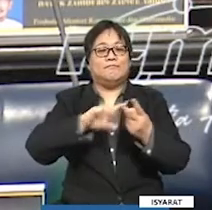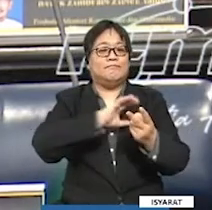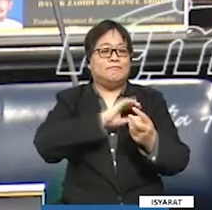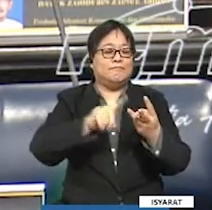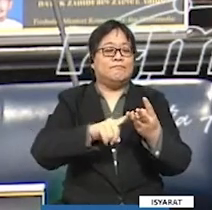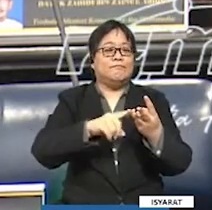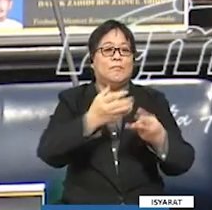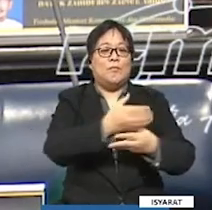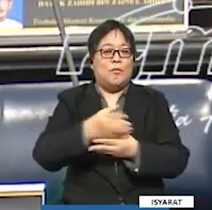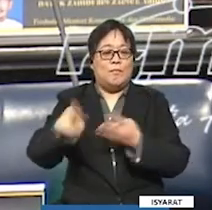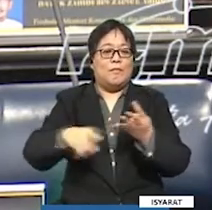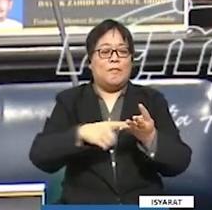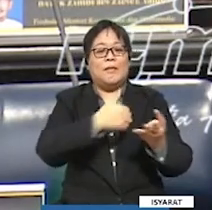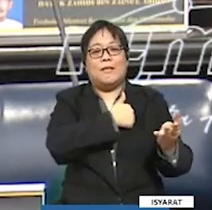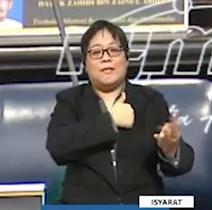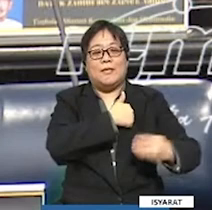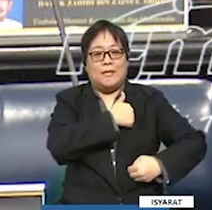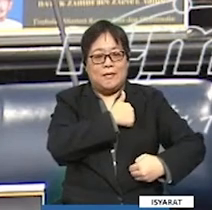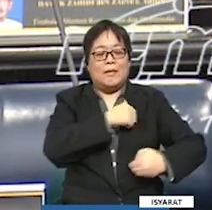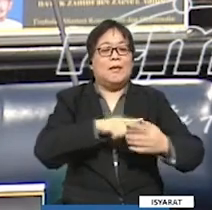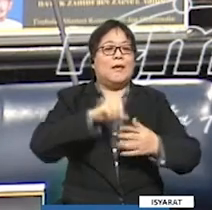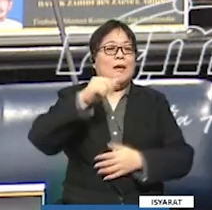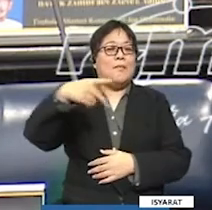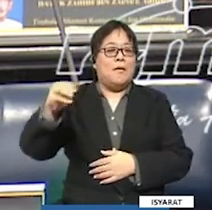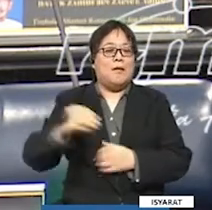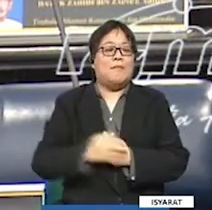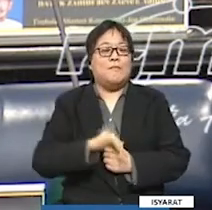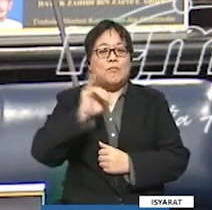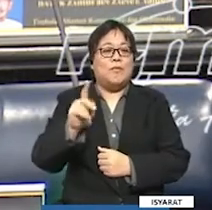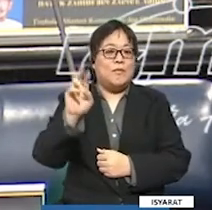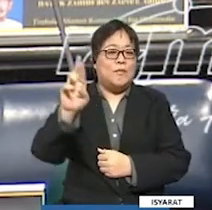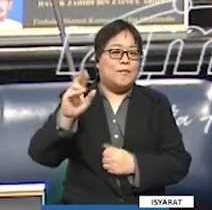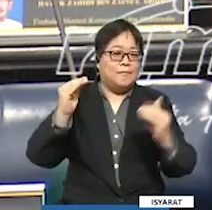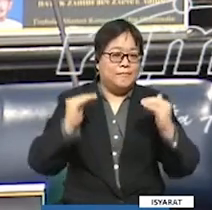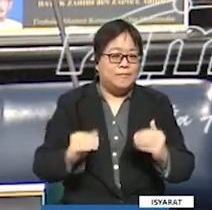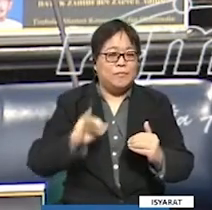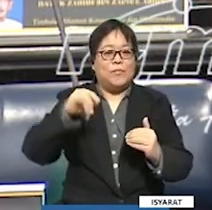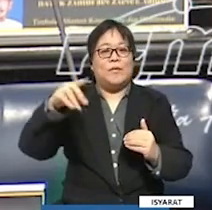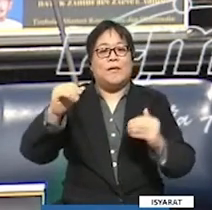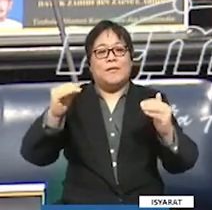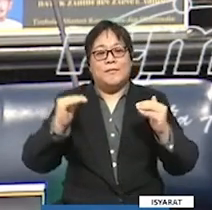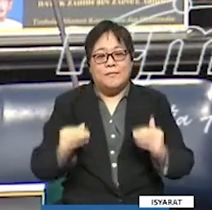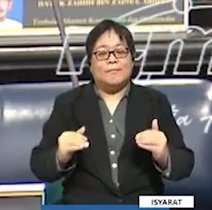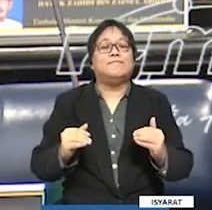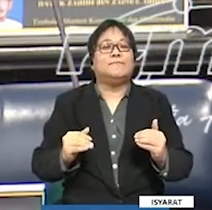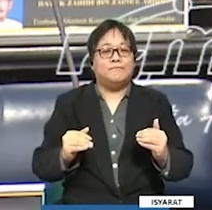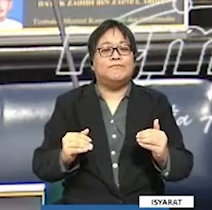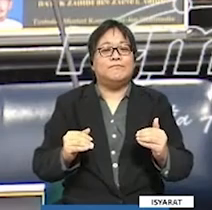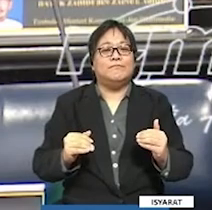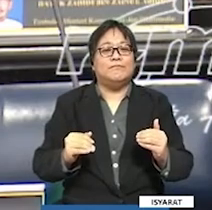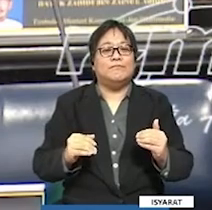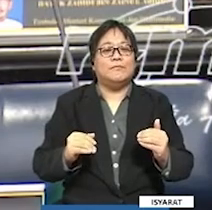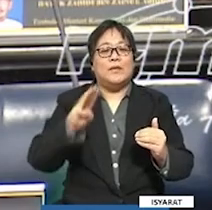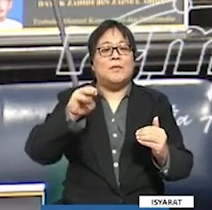Diraja, Jabatan Bomba, Angkatan Tentera, APM, JKR, JPS,